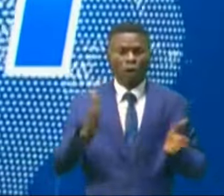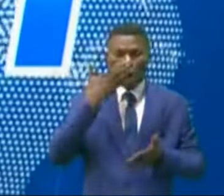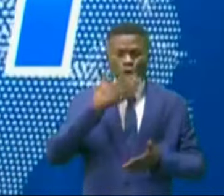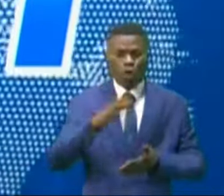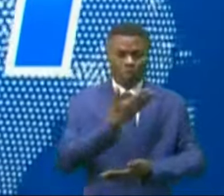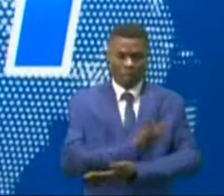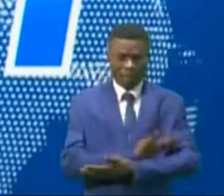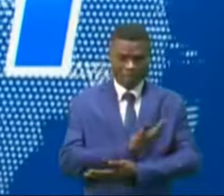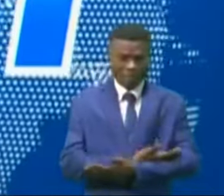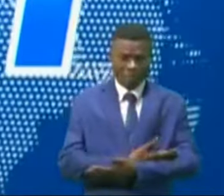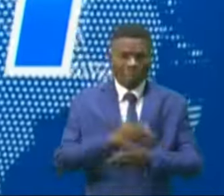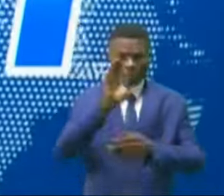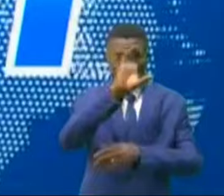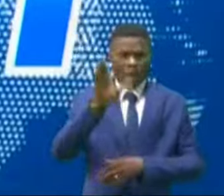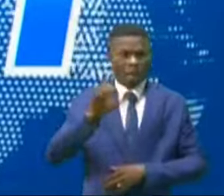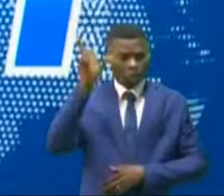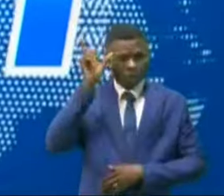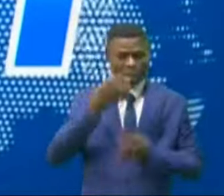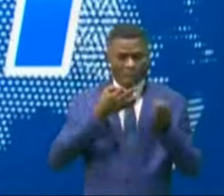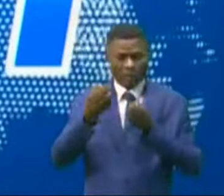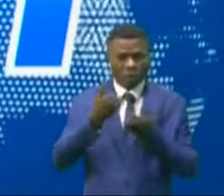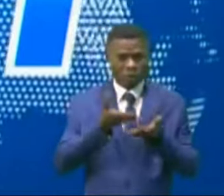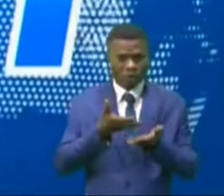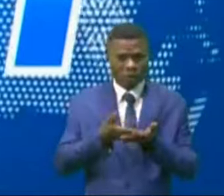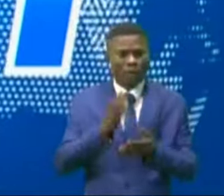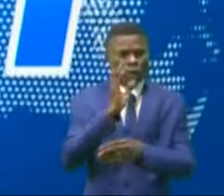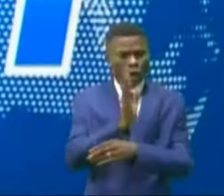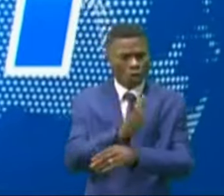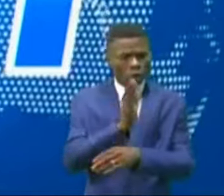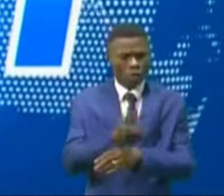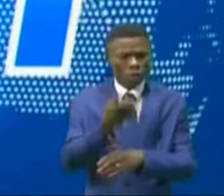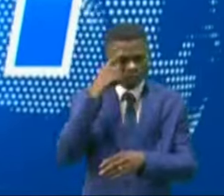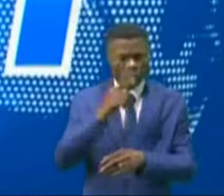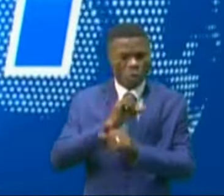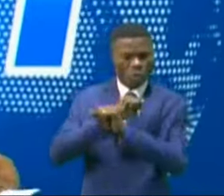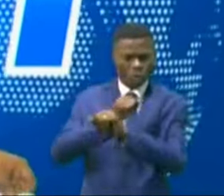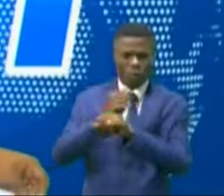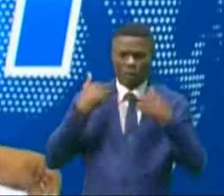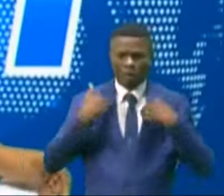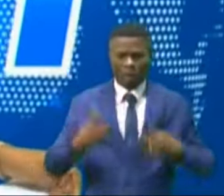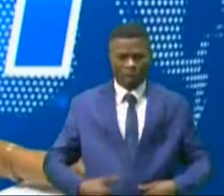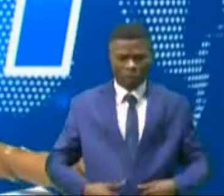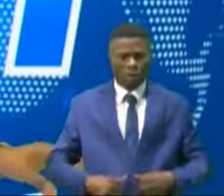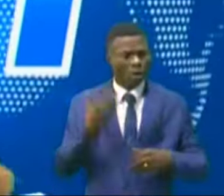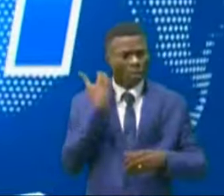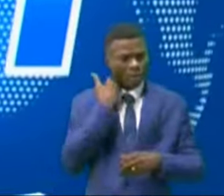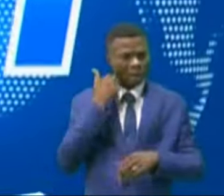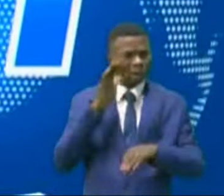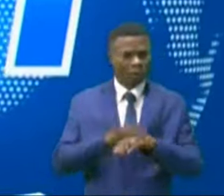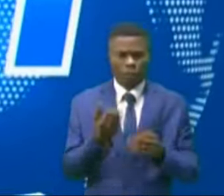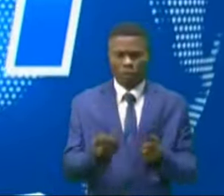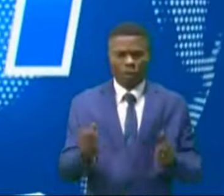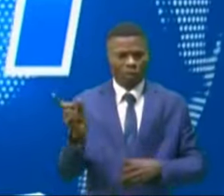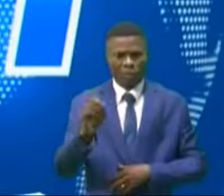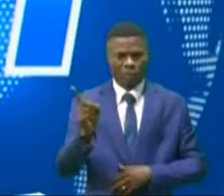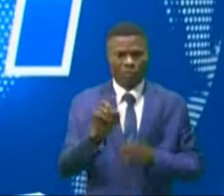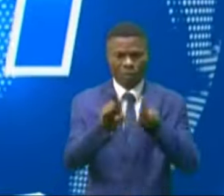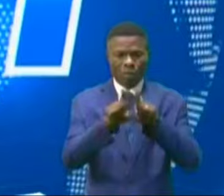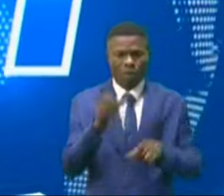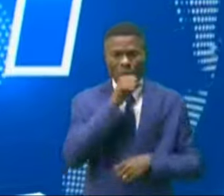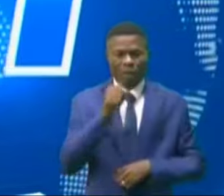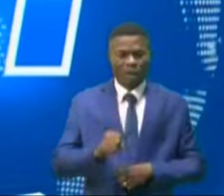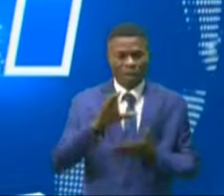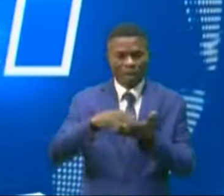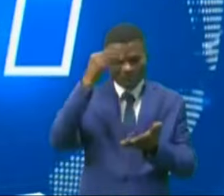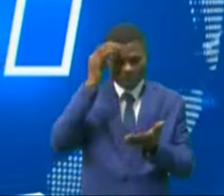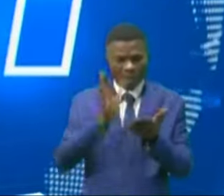pédiatrique de Kalembe-Lembe donne dans ce journal des conseils pour les préserver de cette maladie. Et puis les anciens élèves